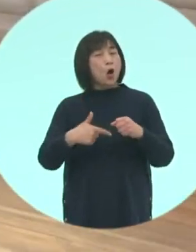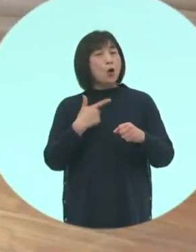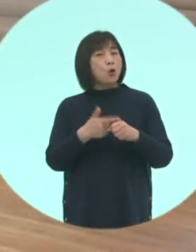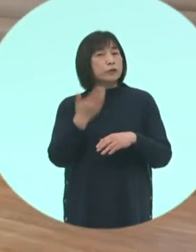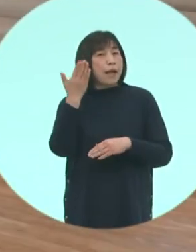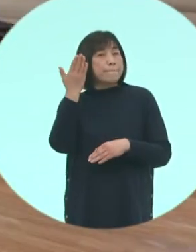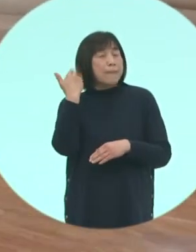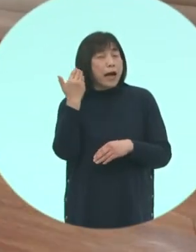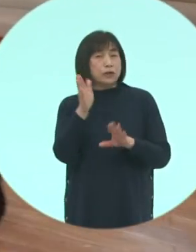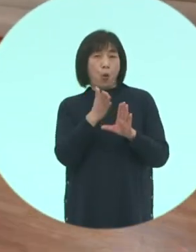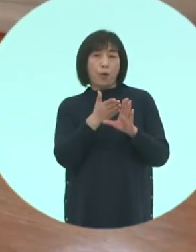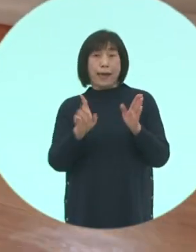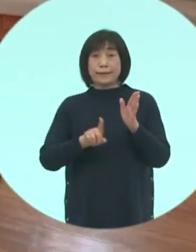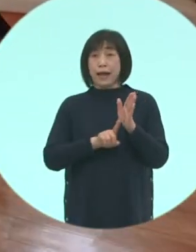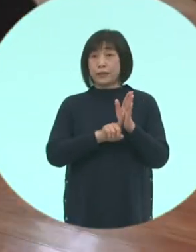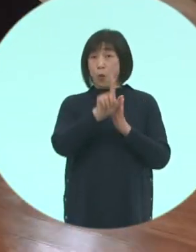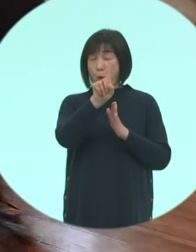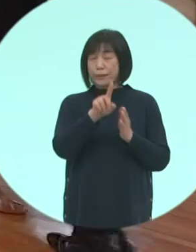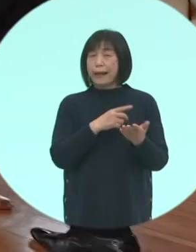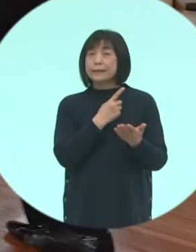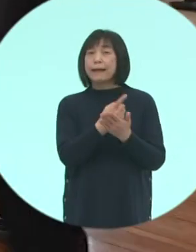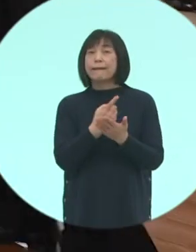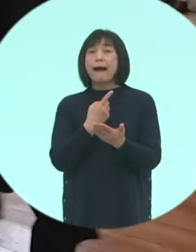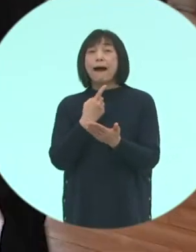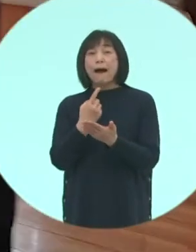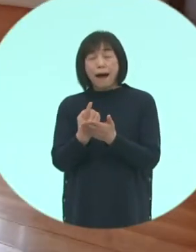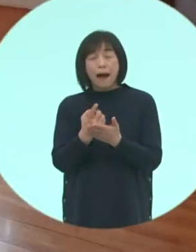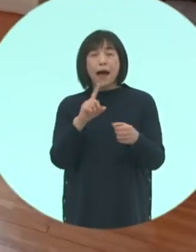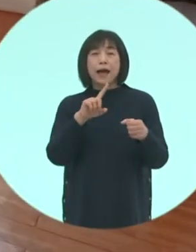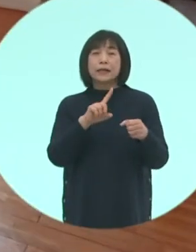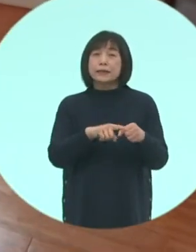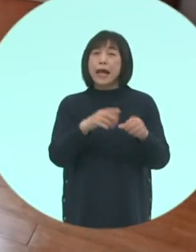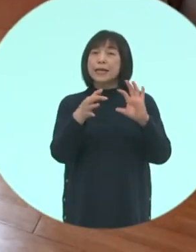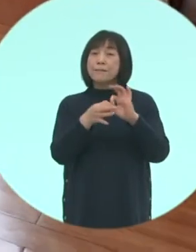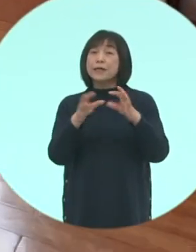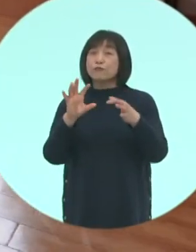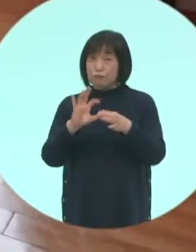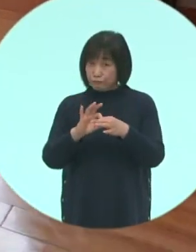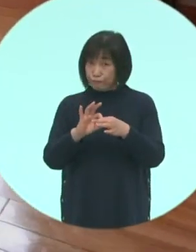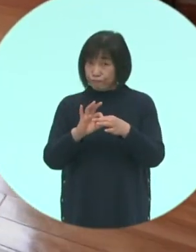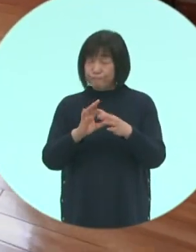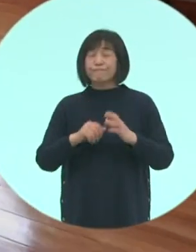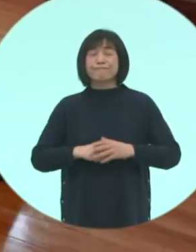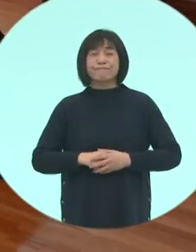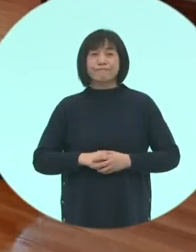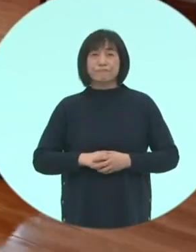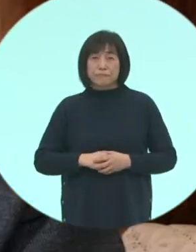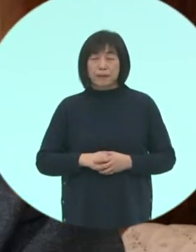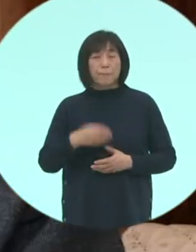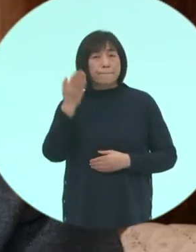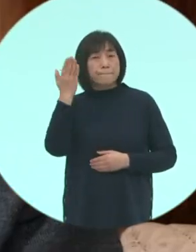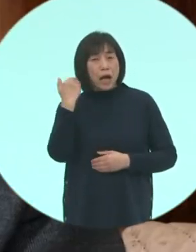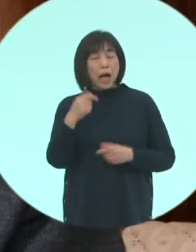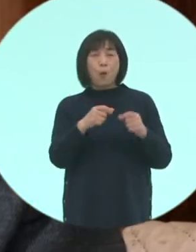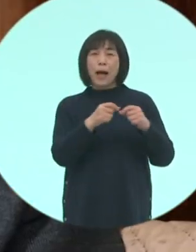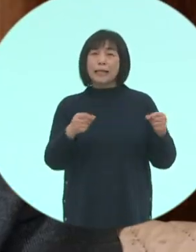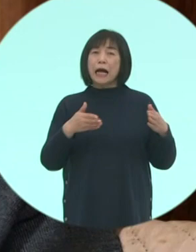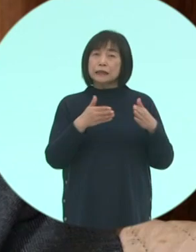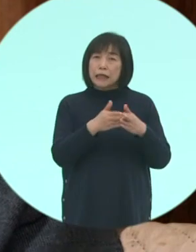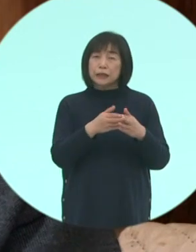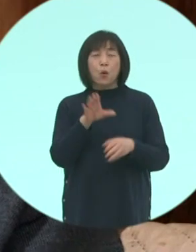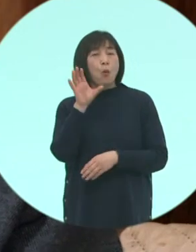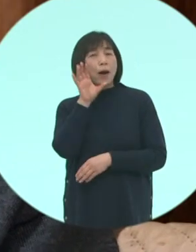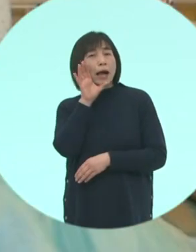阜県の代表として参加し始めた年輪ピックとは。 過去に長崎と和歌山と